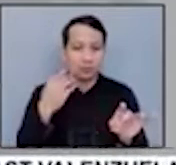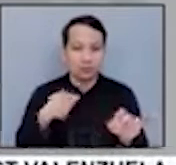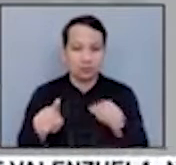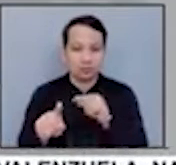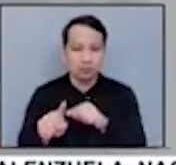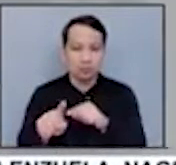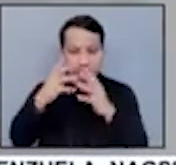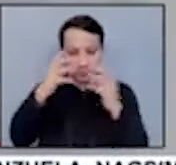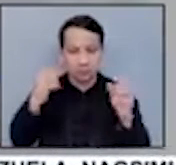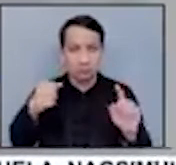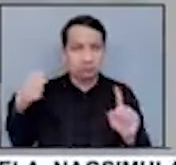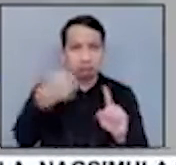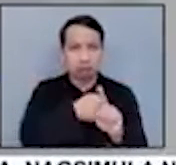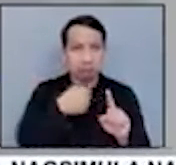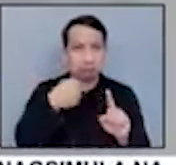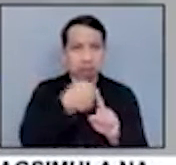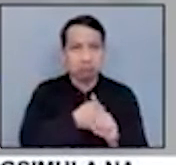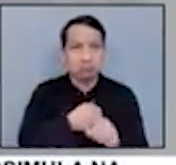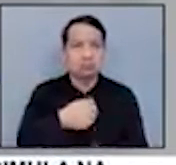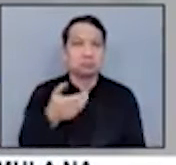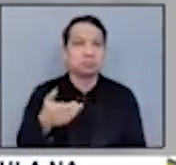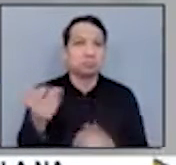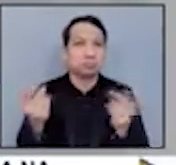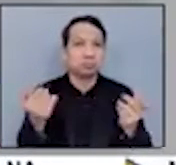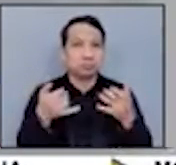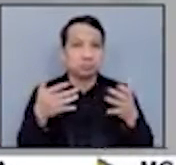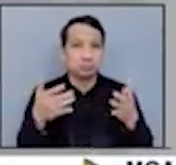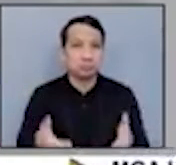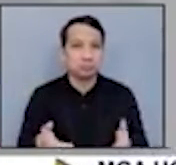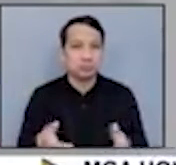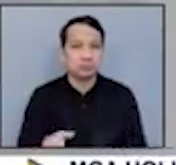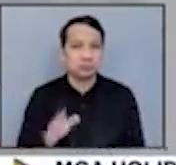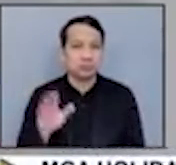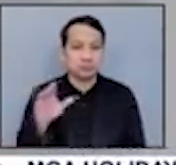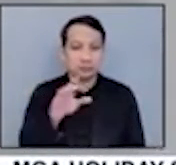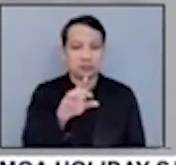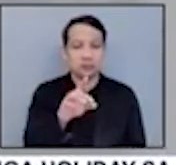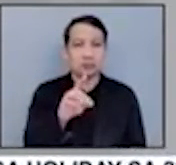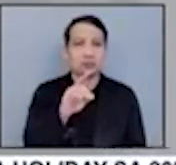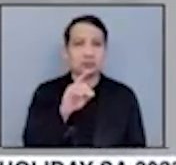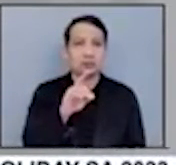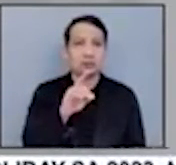Amores at nanuntok ng ilang manlalaro ng De La Salle College of St. Benilde.